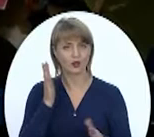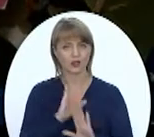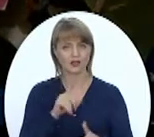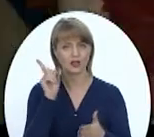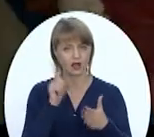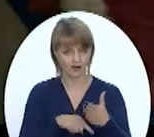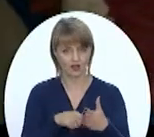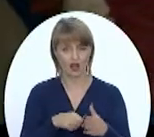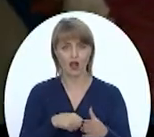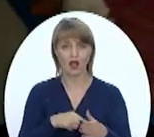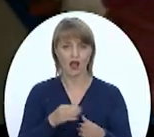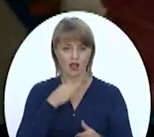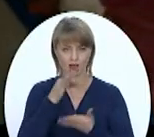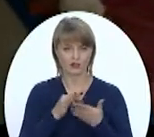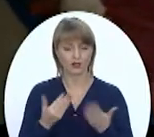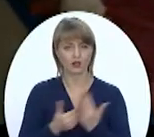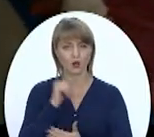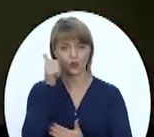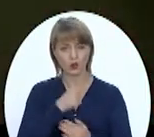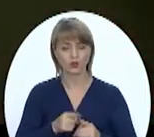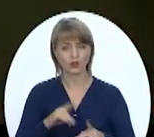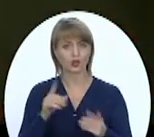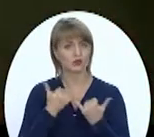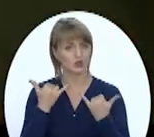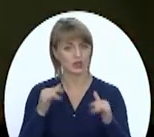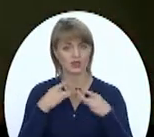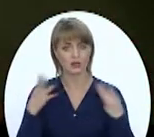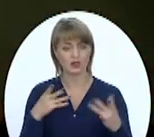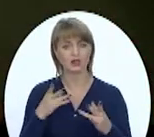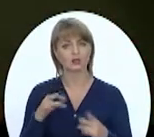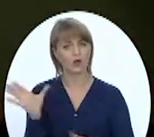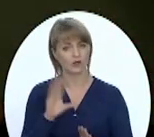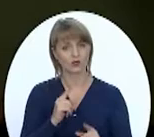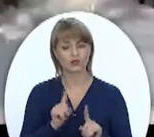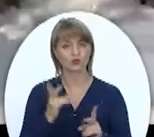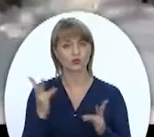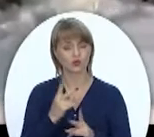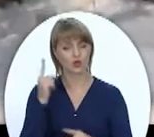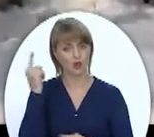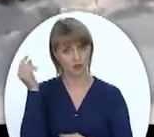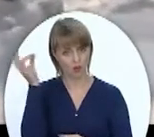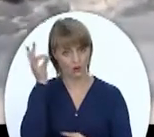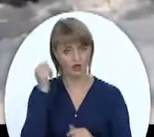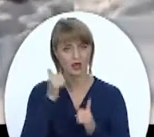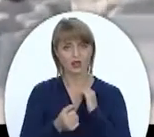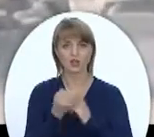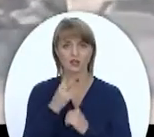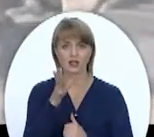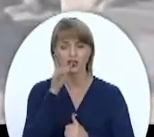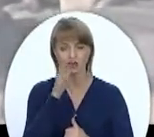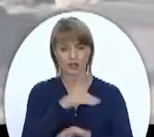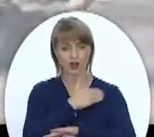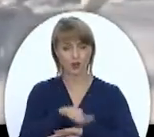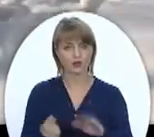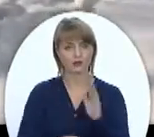всегда доверие оправдано. Новый год – это, конечно, чудесный праздник, но вот что нужно помнить. Каждые 12 лет на улицах появляются